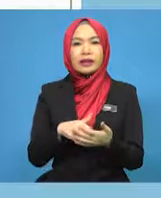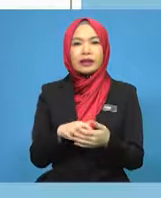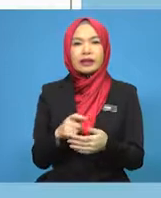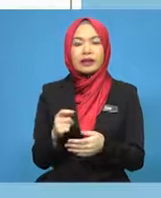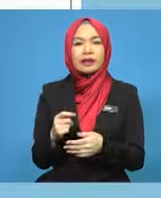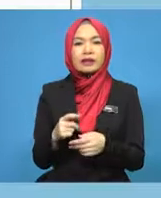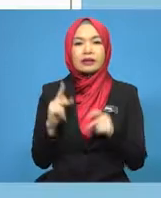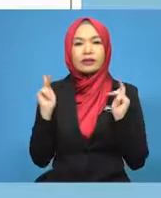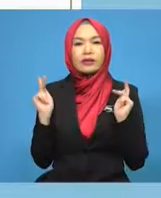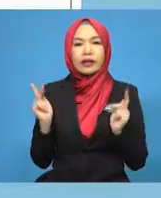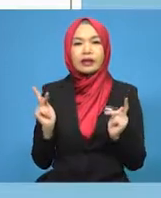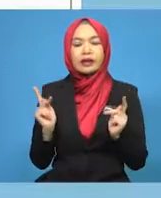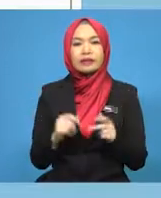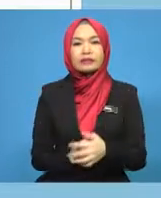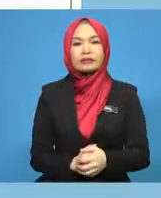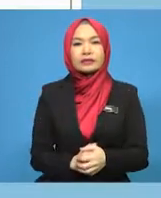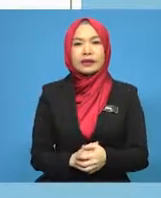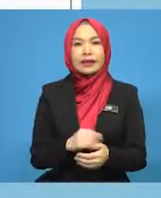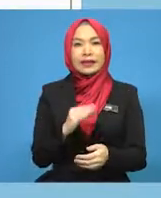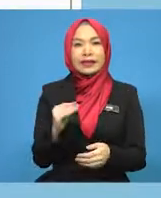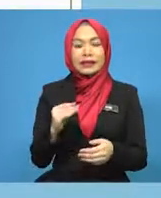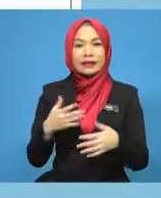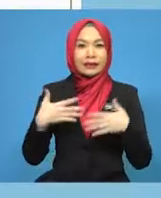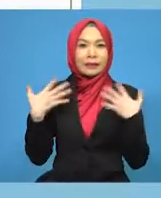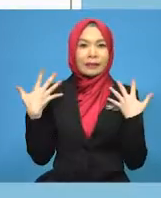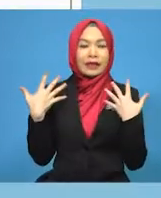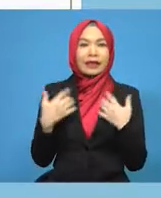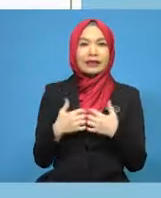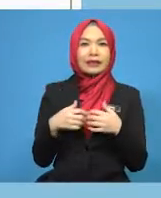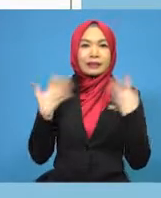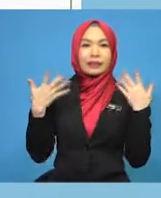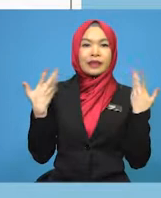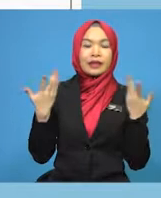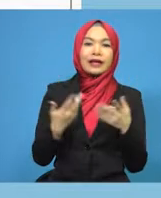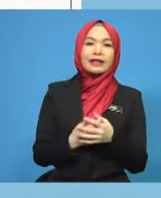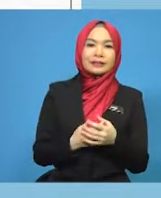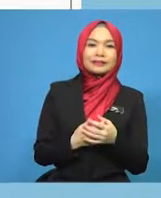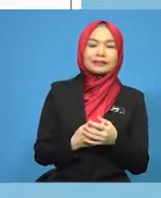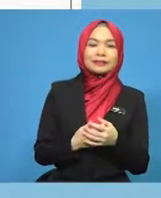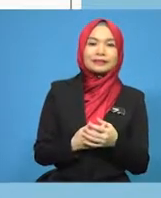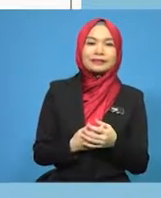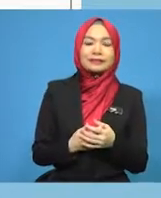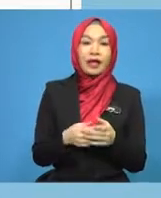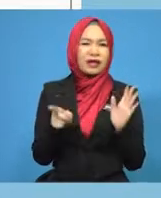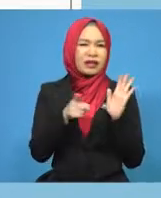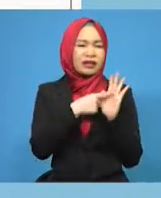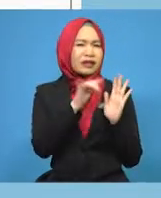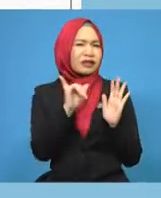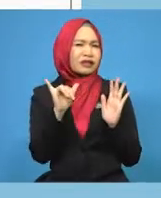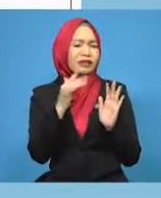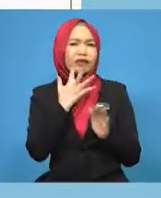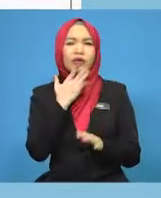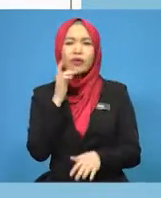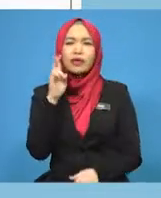tindakan, kekuatan dan kegembiraan. Tetapi, negatifnya, warna merah